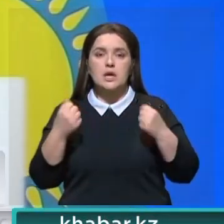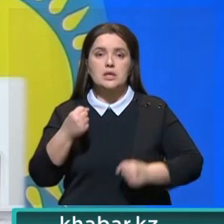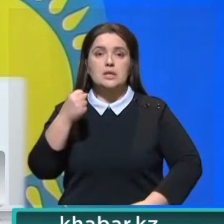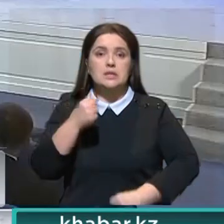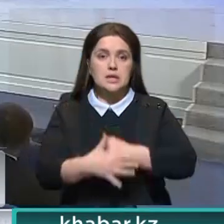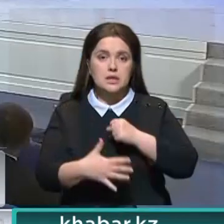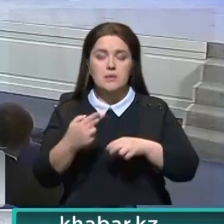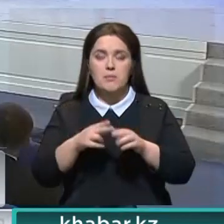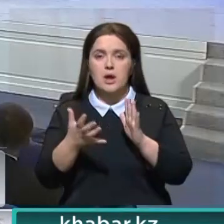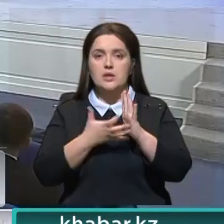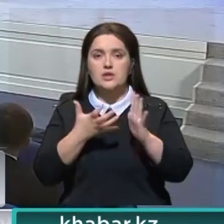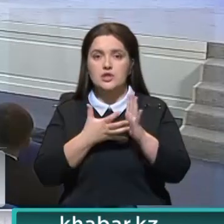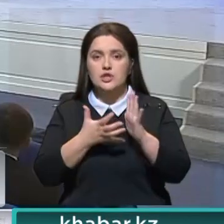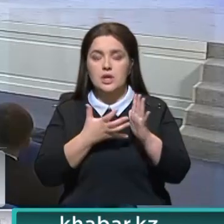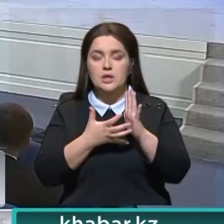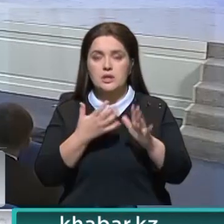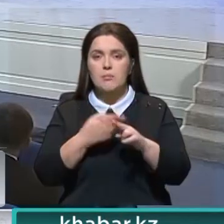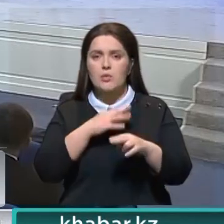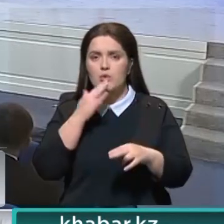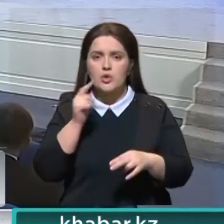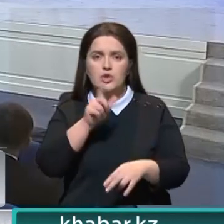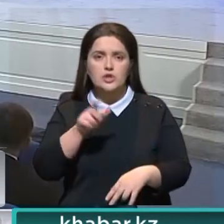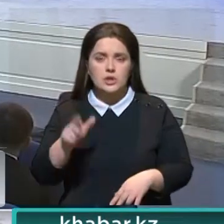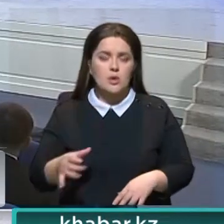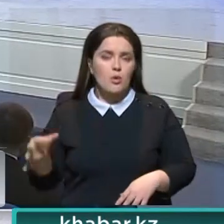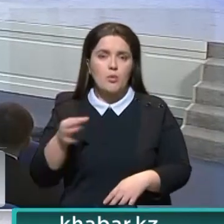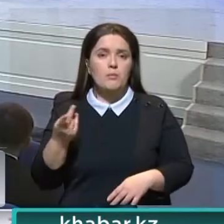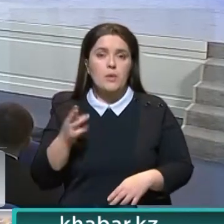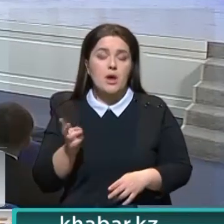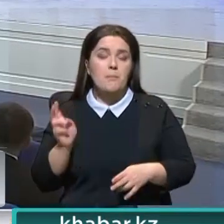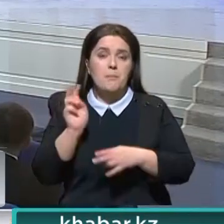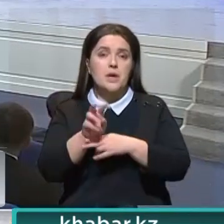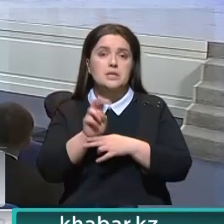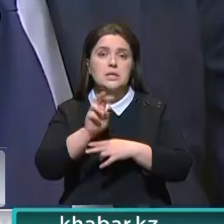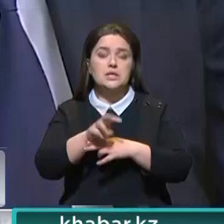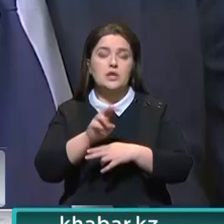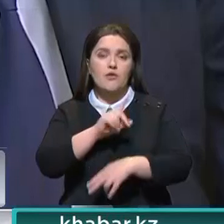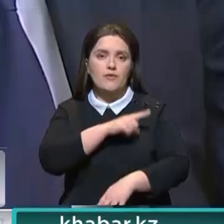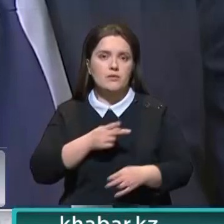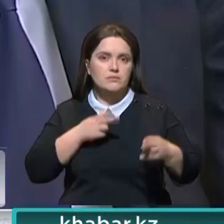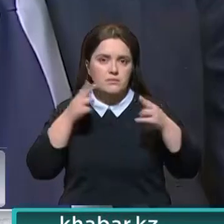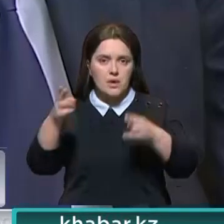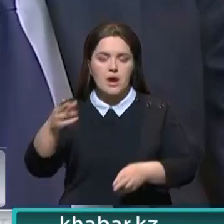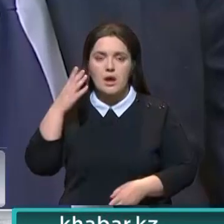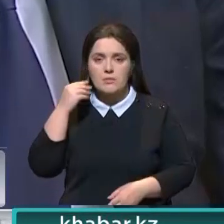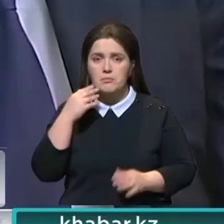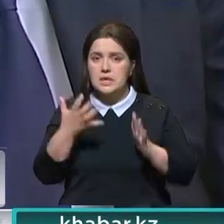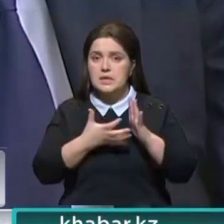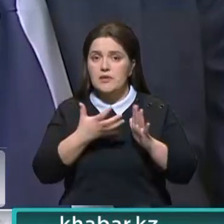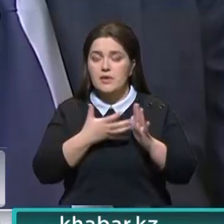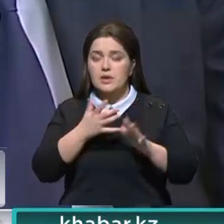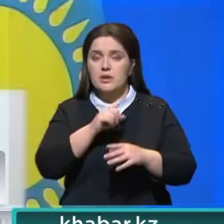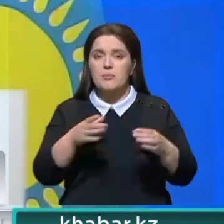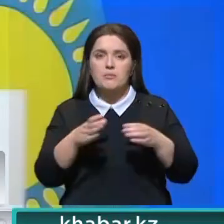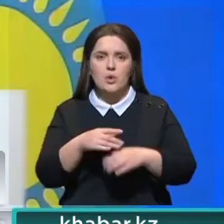Но и этого недостаточно. Сейчас многие жители области для посещения врачей едут в Алматы. Поэтому нехватка медицинских